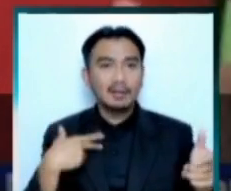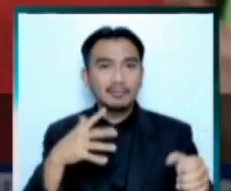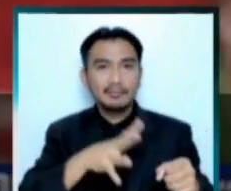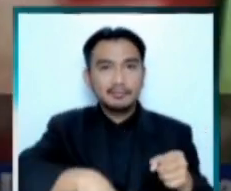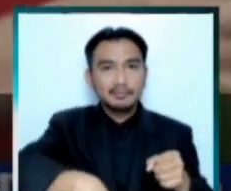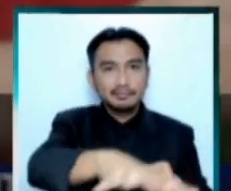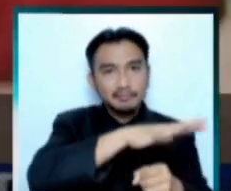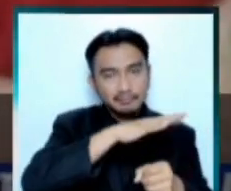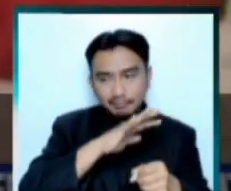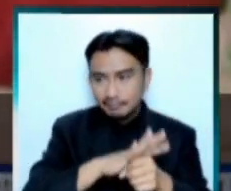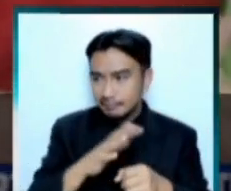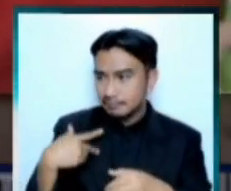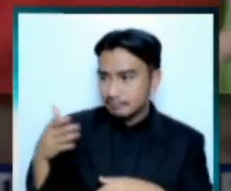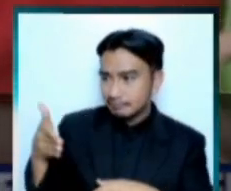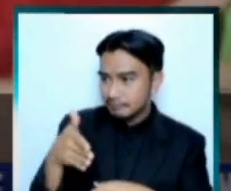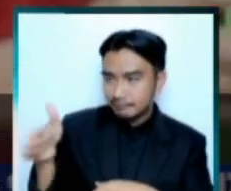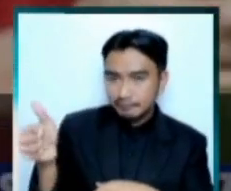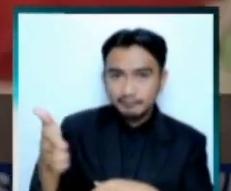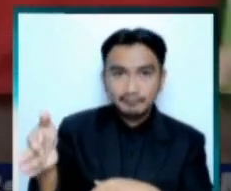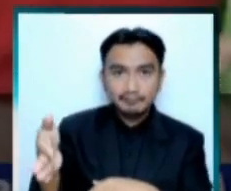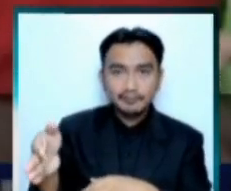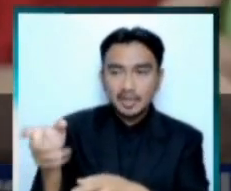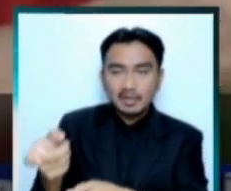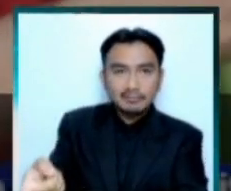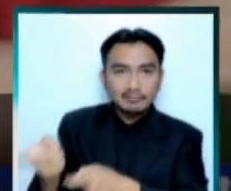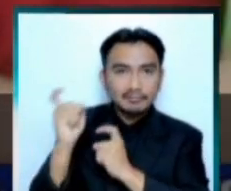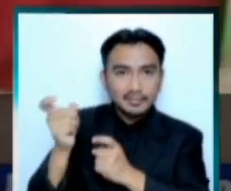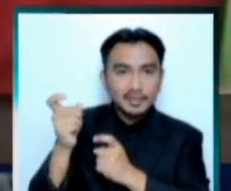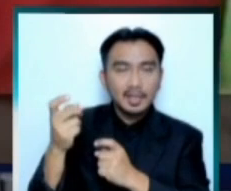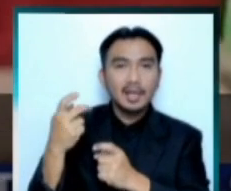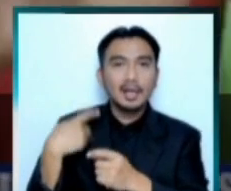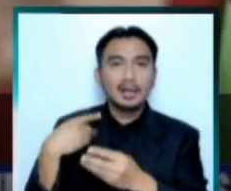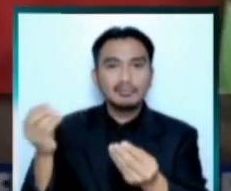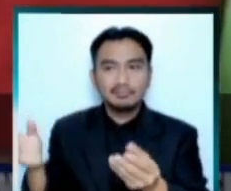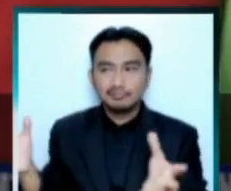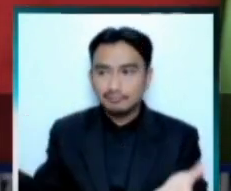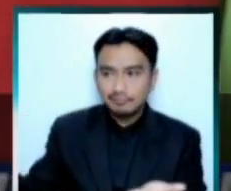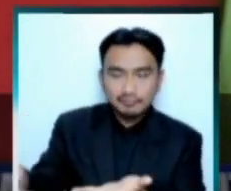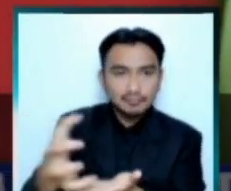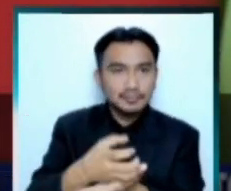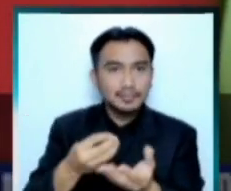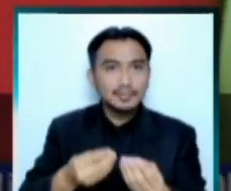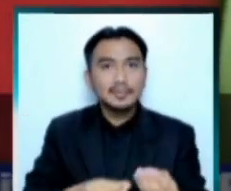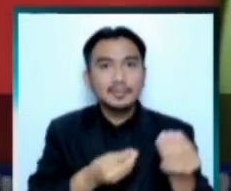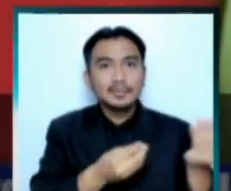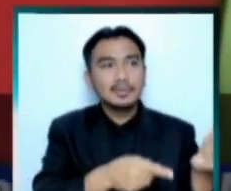paramihin ang pagkain sa merkado. Nang sa ganon ay mapamura ito at magkaroon